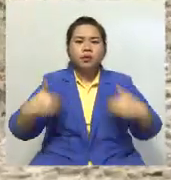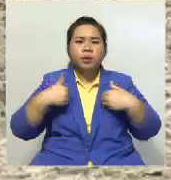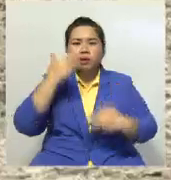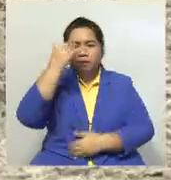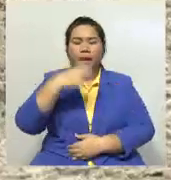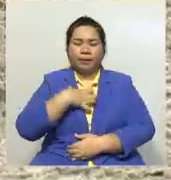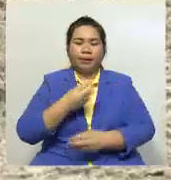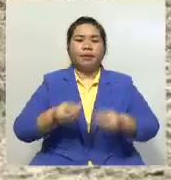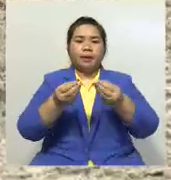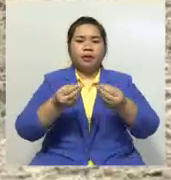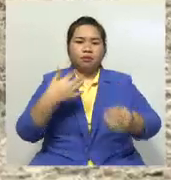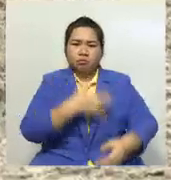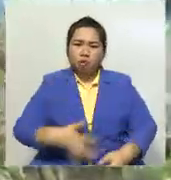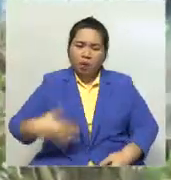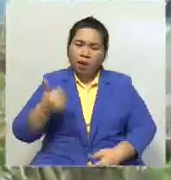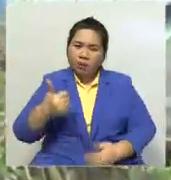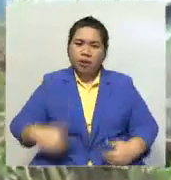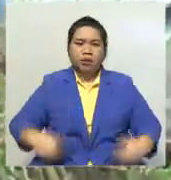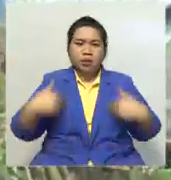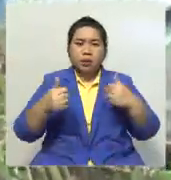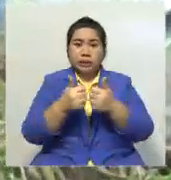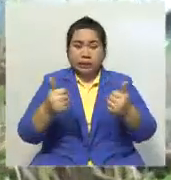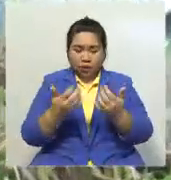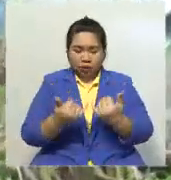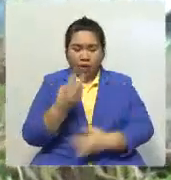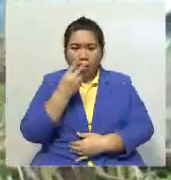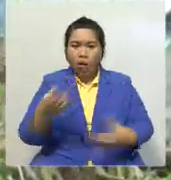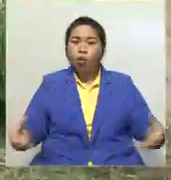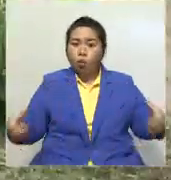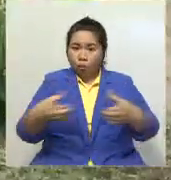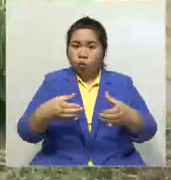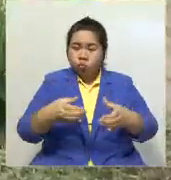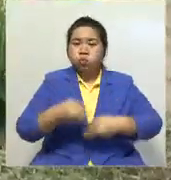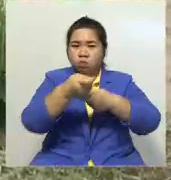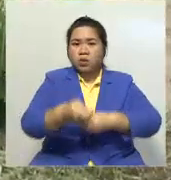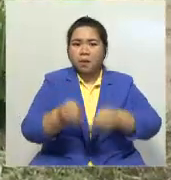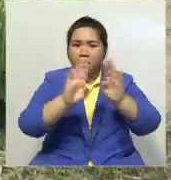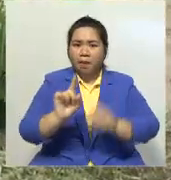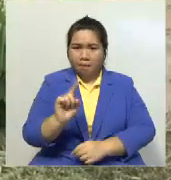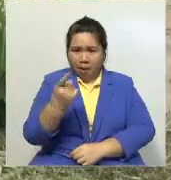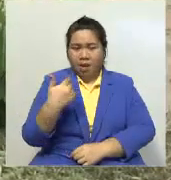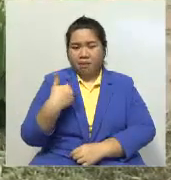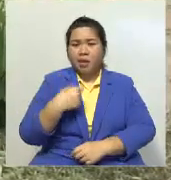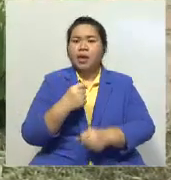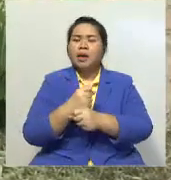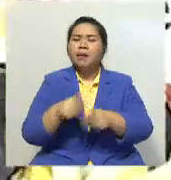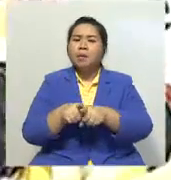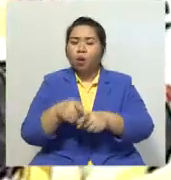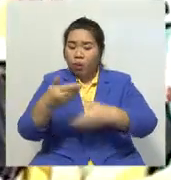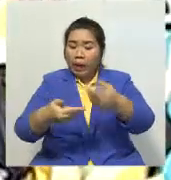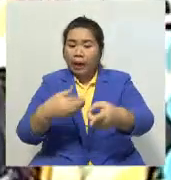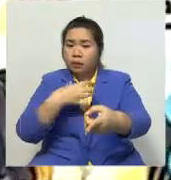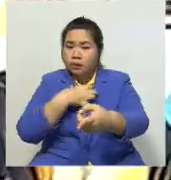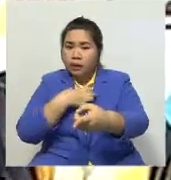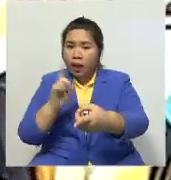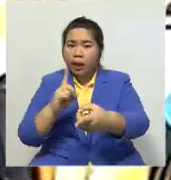ให้ดียิ่งขึ้นโดยรู้สึกดีใจที่เห็นเกษตรกรรุ่นใหม่รวมกลุ่มปรับเปลี่ยนวิธีคิดทำการเกษตรตามความต้องการของตลา